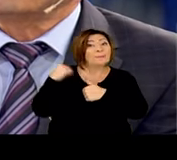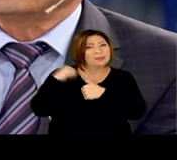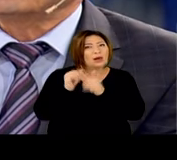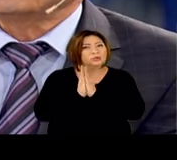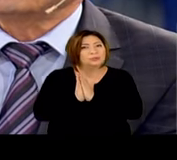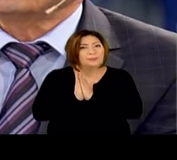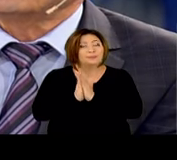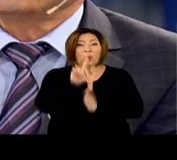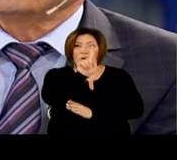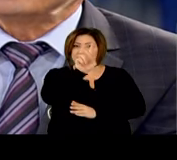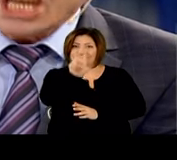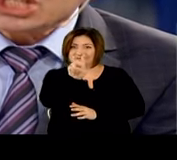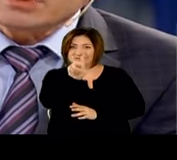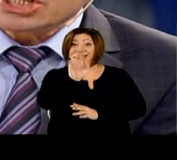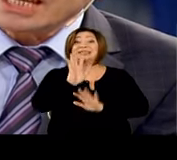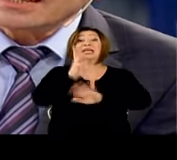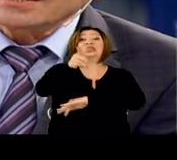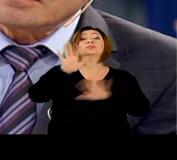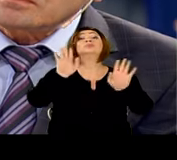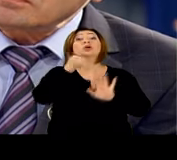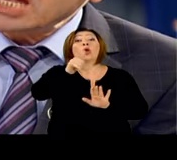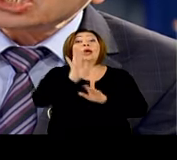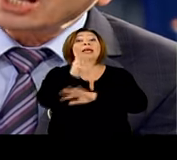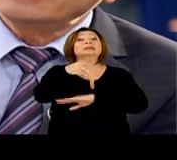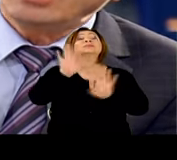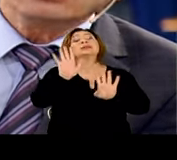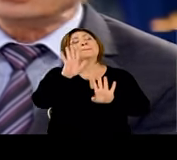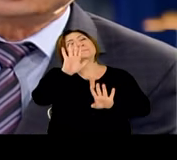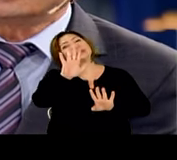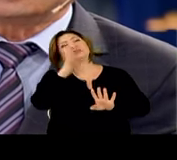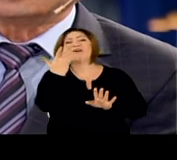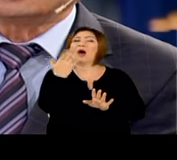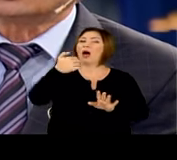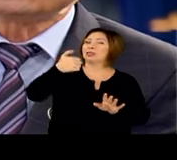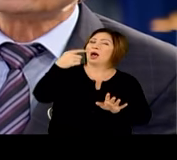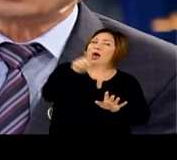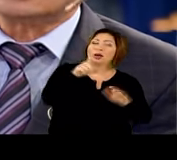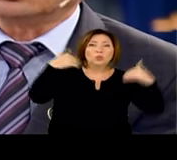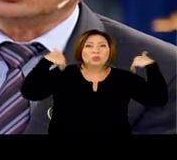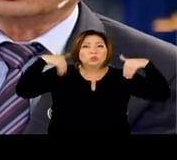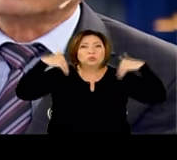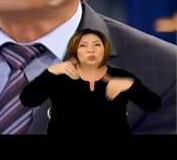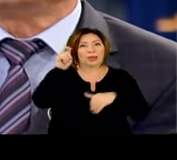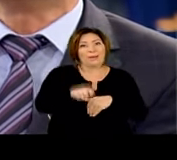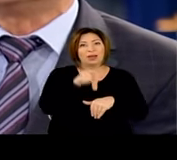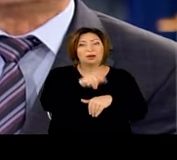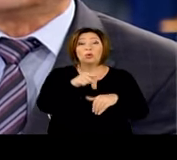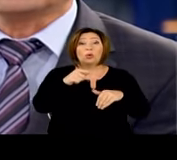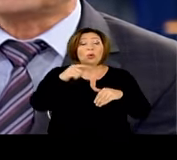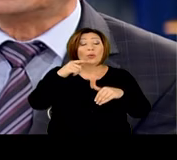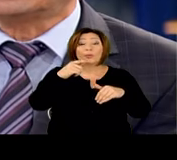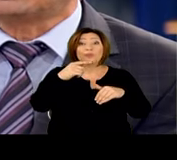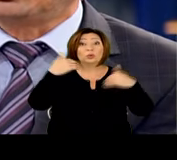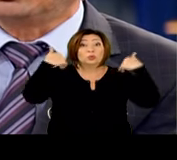dilerim. 18 kiloyu geçmeyecek. Geçmeyecek. 5 ay ve 6 aylık kuzulardan olur. Koyun değil